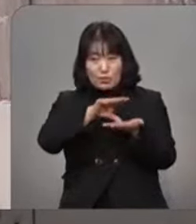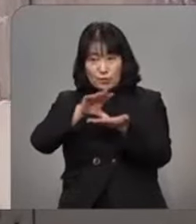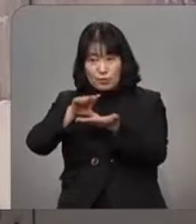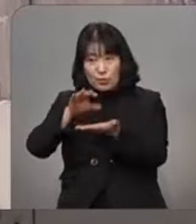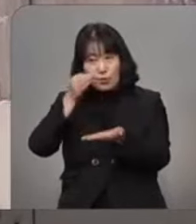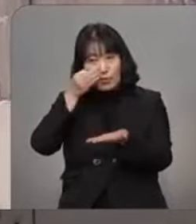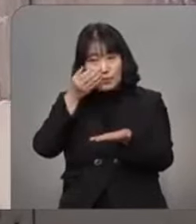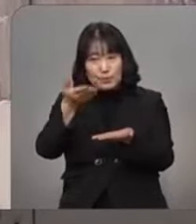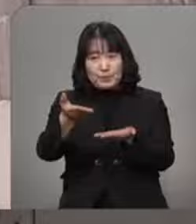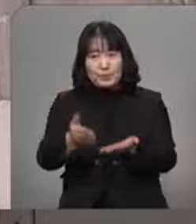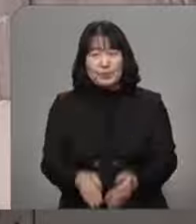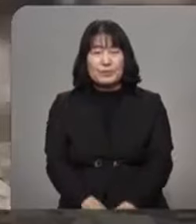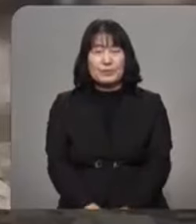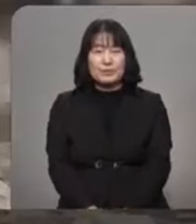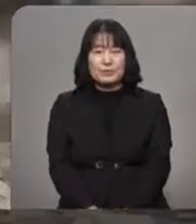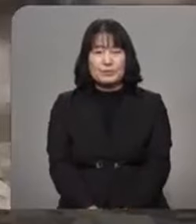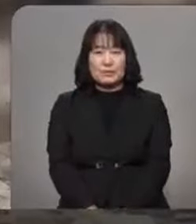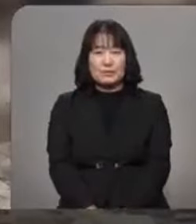정리했습니다.